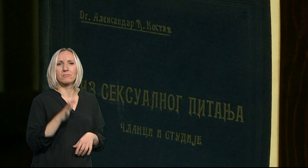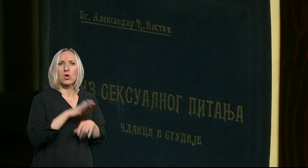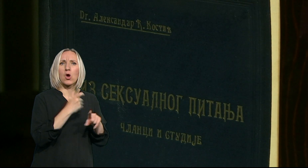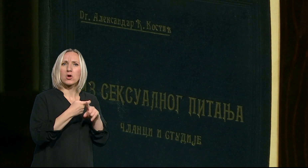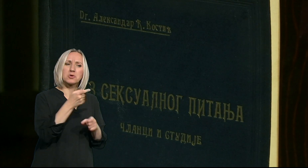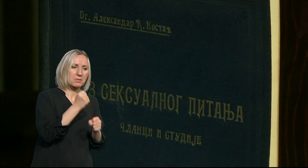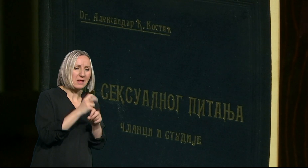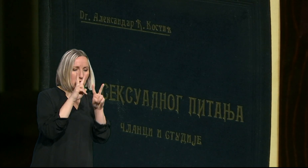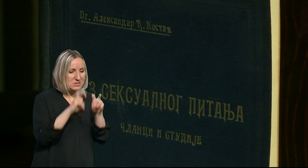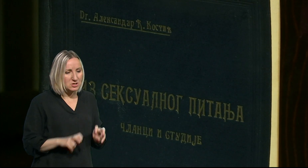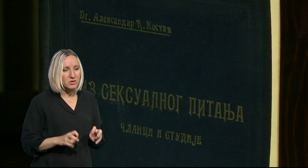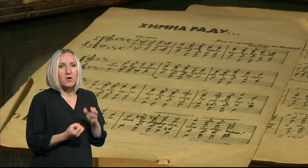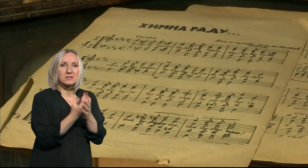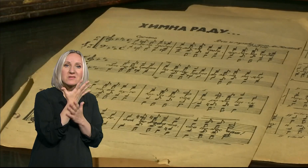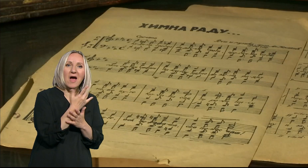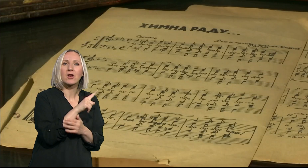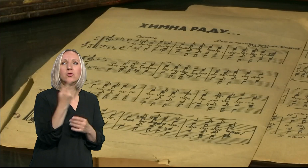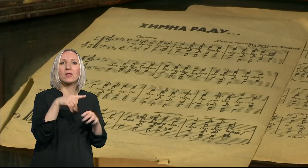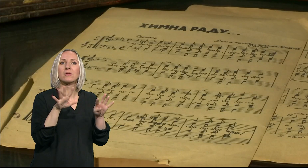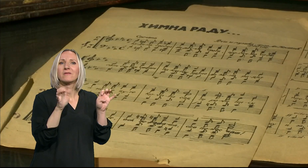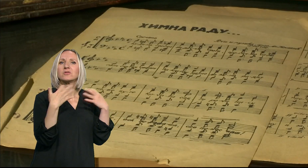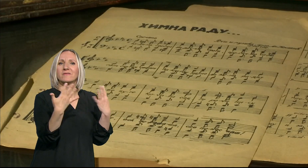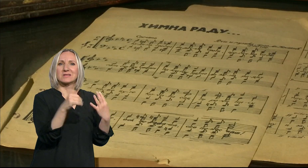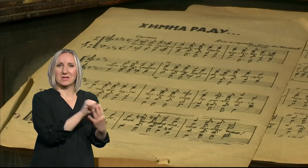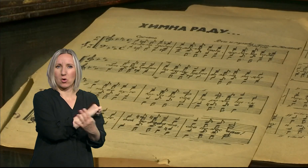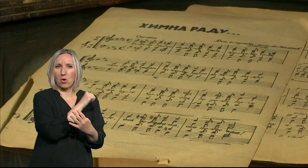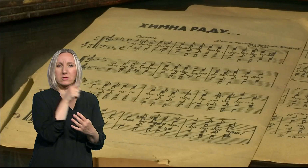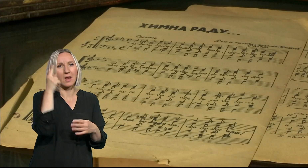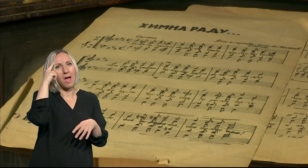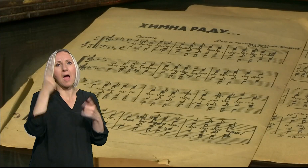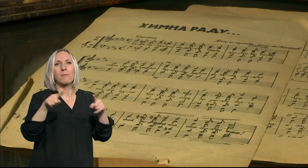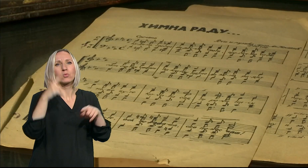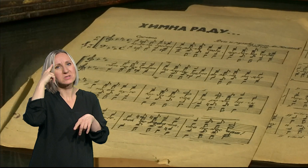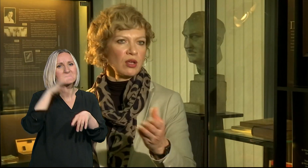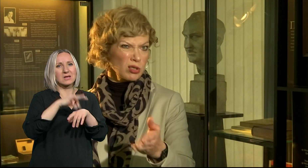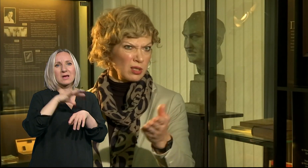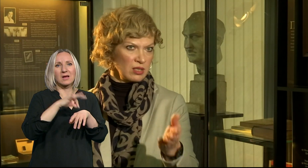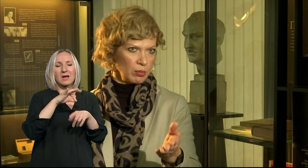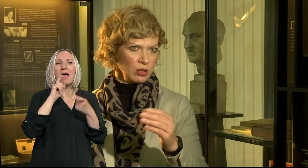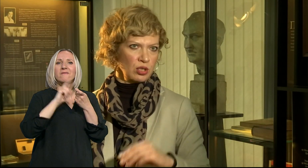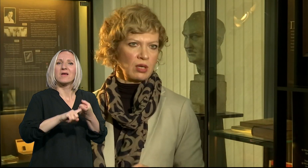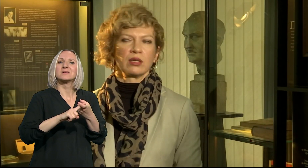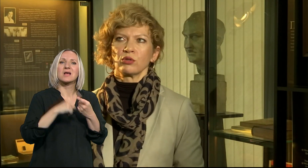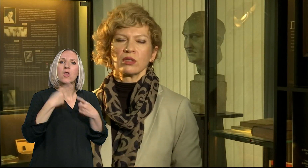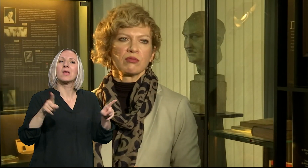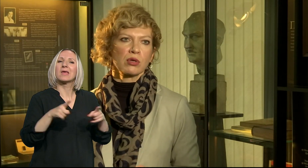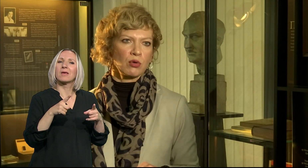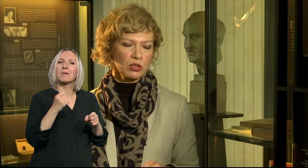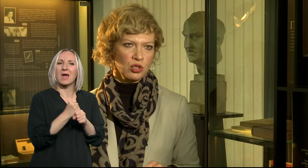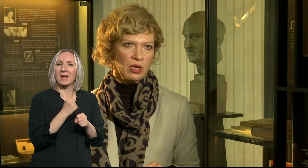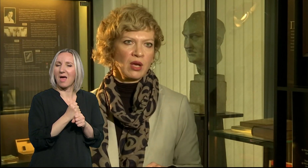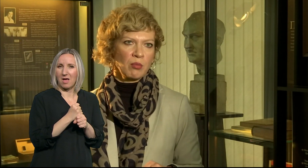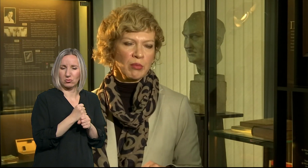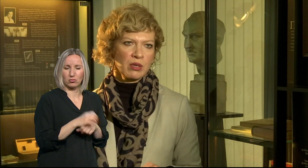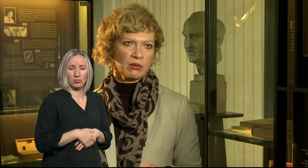radio, istraživao, stvarao do 90. godine, a komponovao je čak i himnu radu. I ostala je zabeležena anegdota. Voki